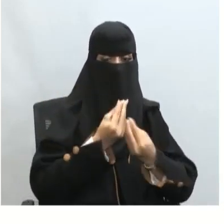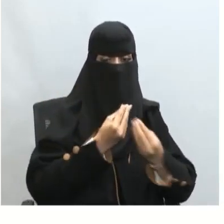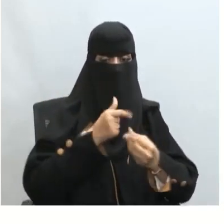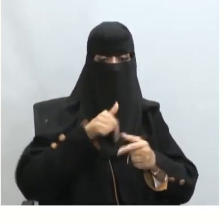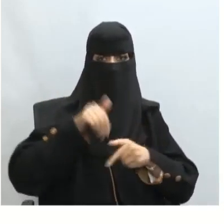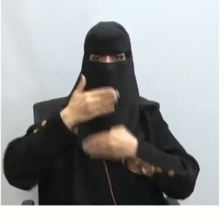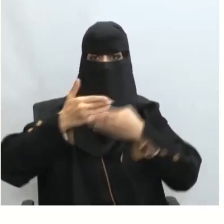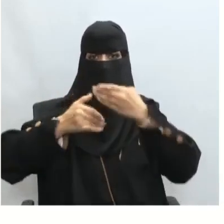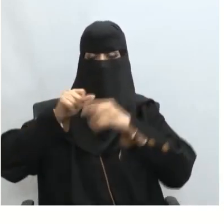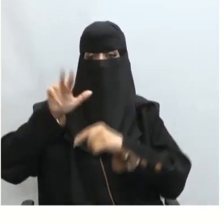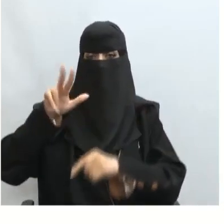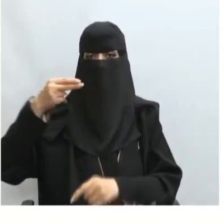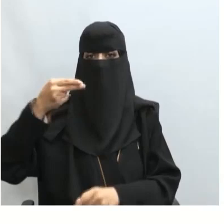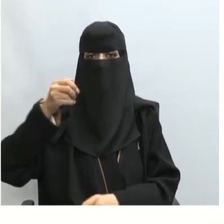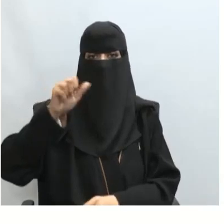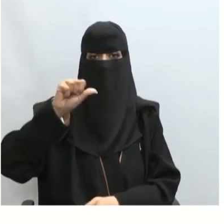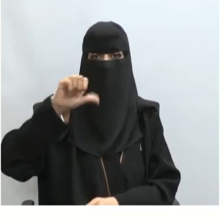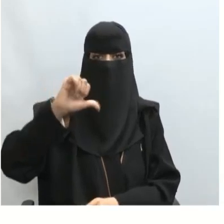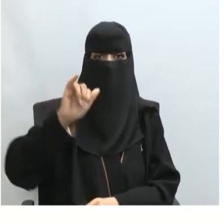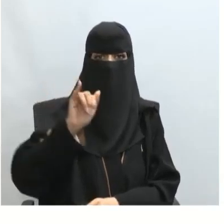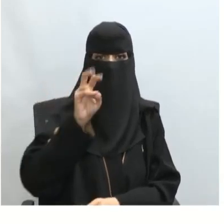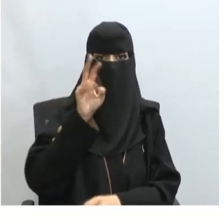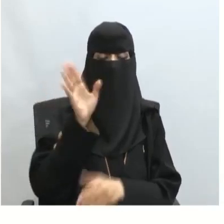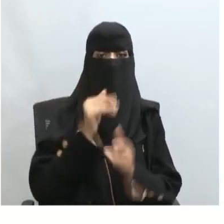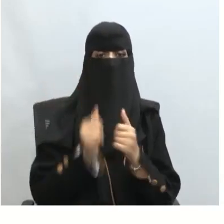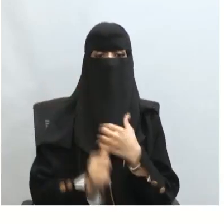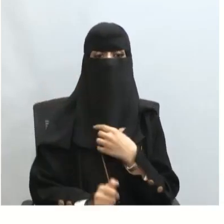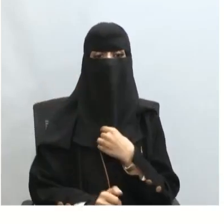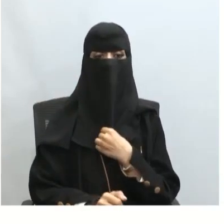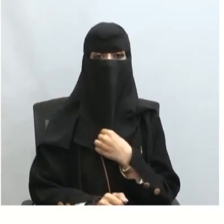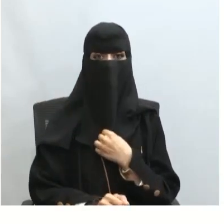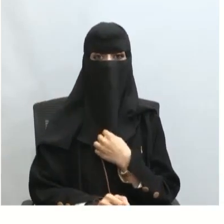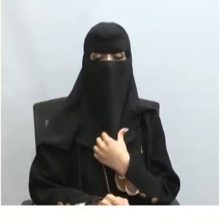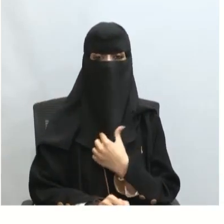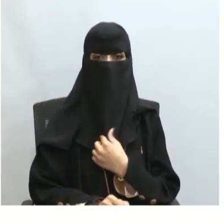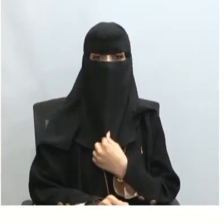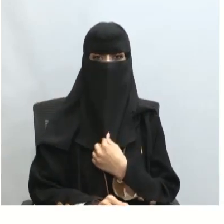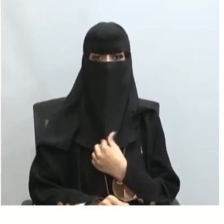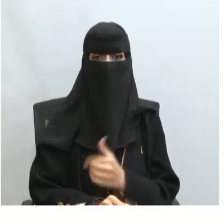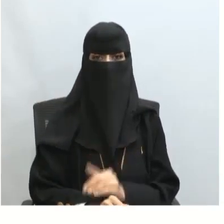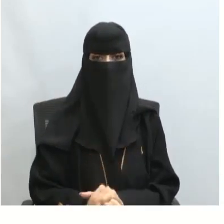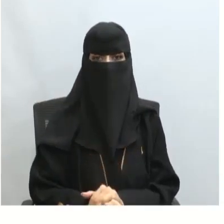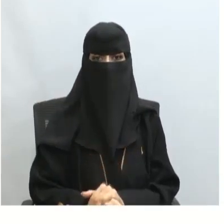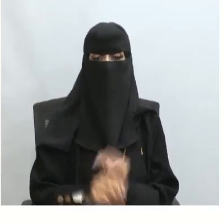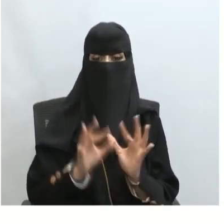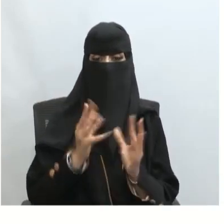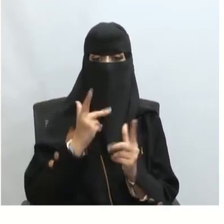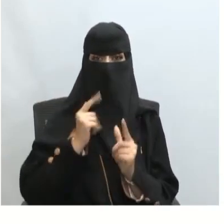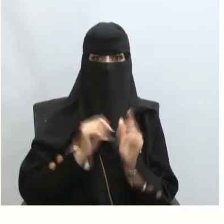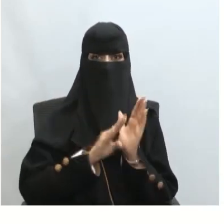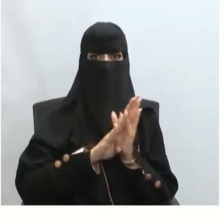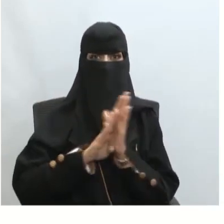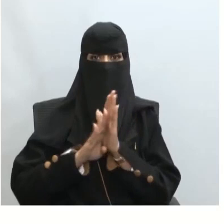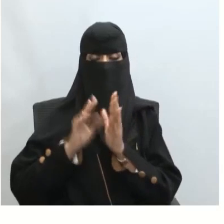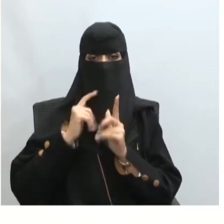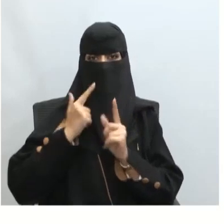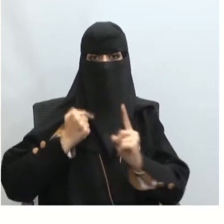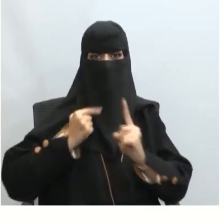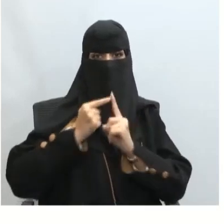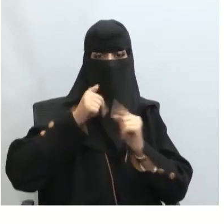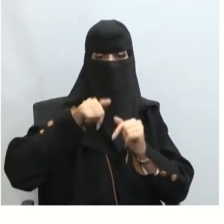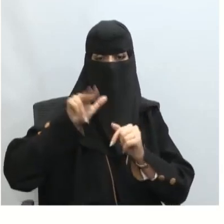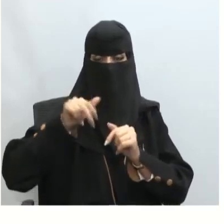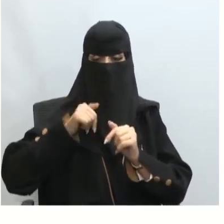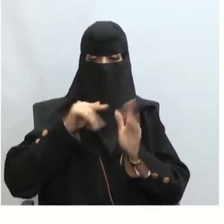تتوقع نواتج تفاعلات المركبات العضويه ما هو المحفز المحفز